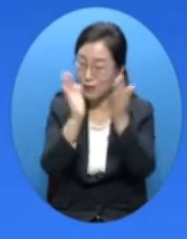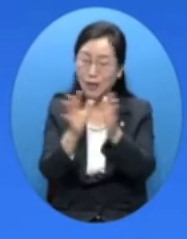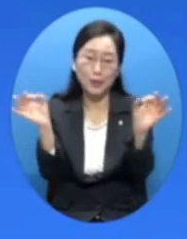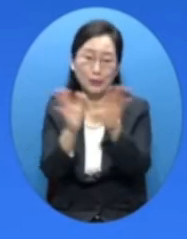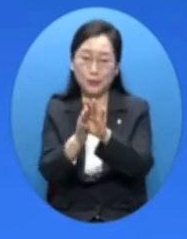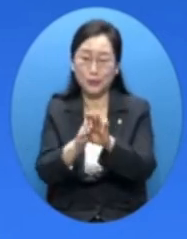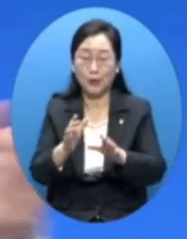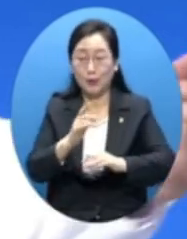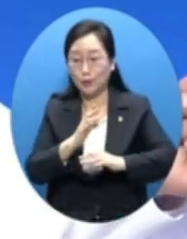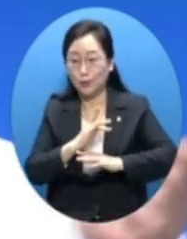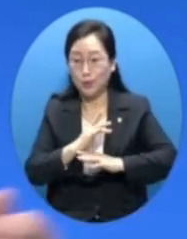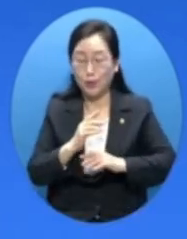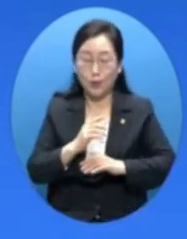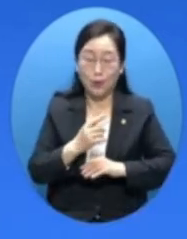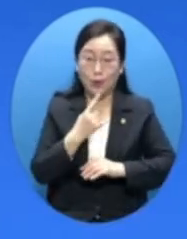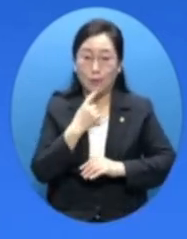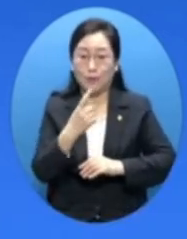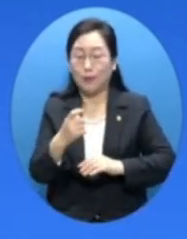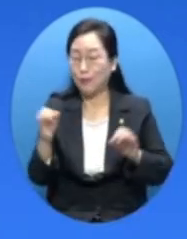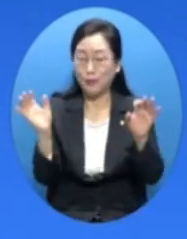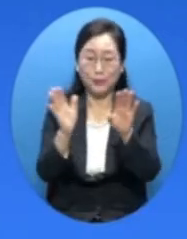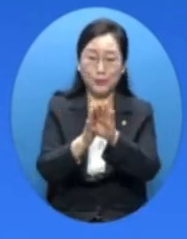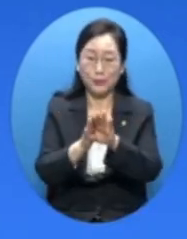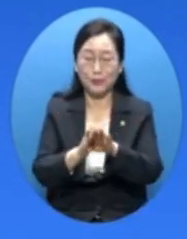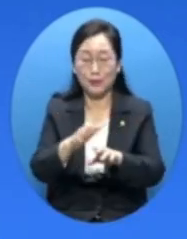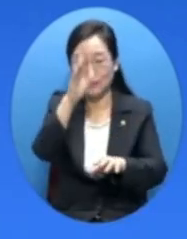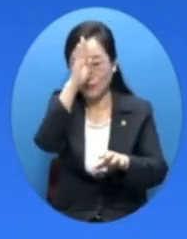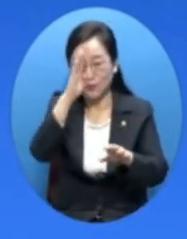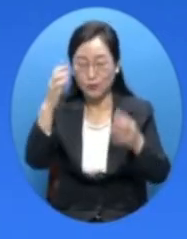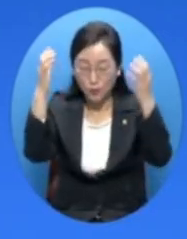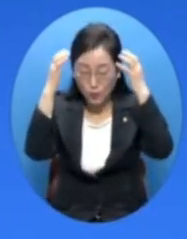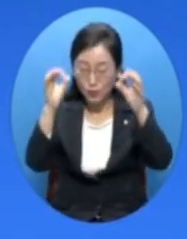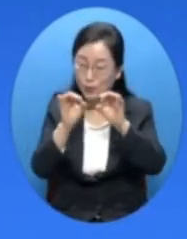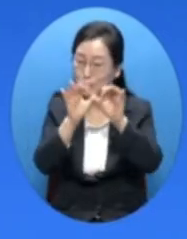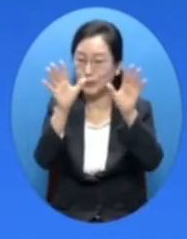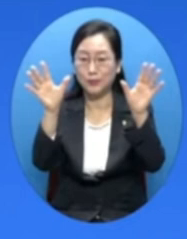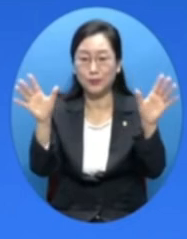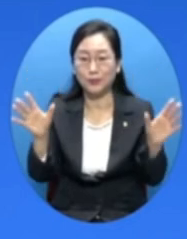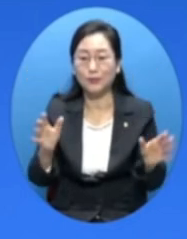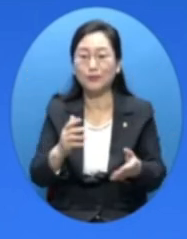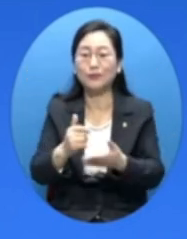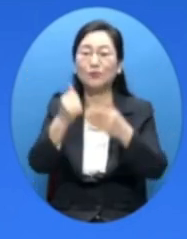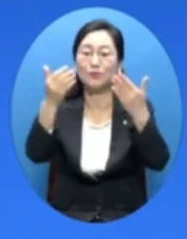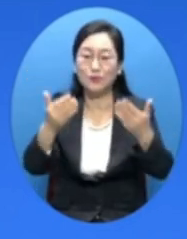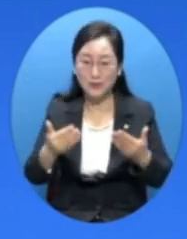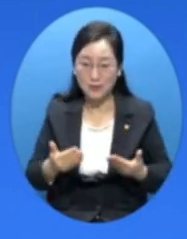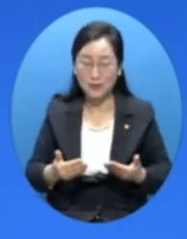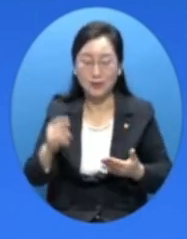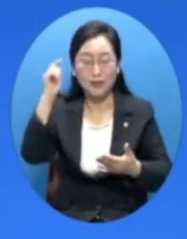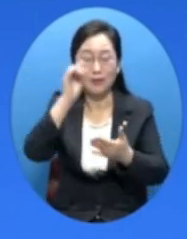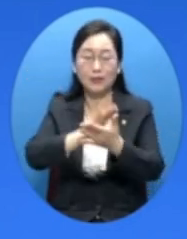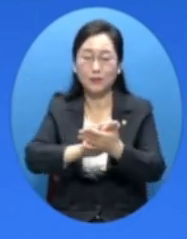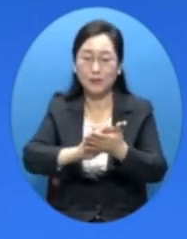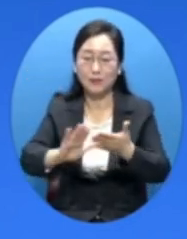두려움의 공포가 물러가고 질병의 고통이 물러가고 주님이 주시는 평안으로 참된